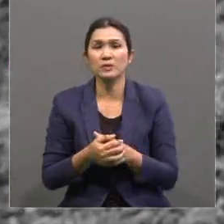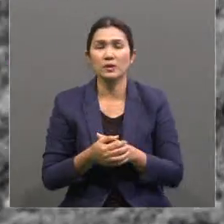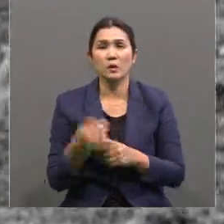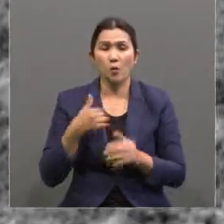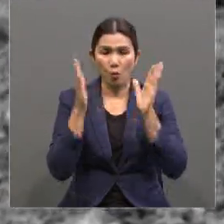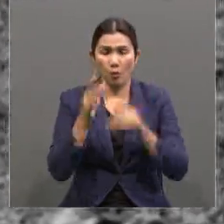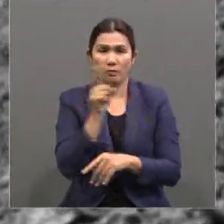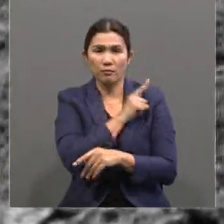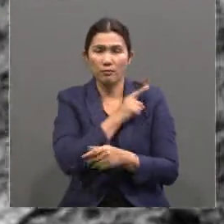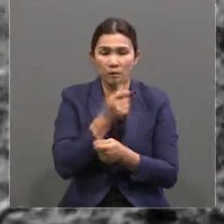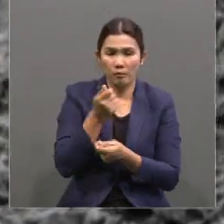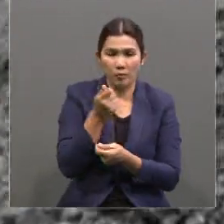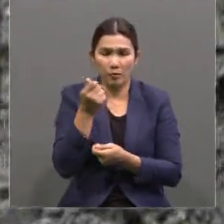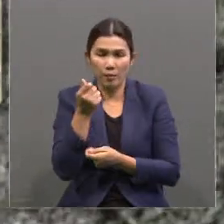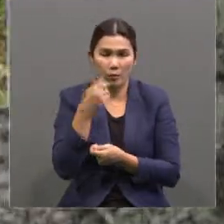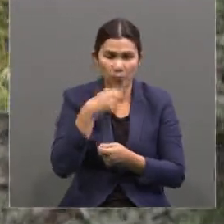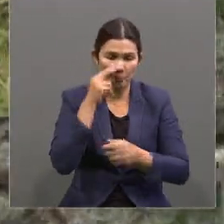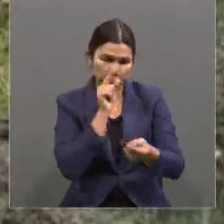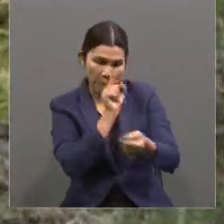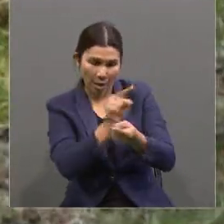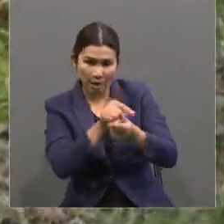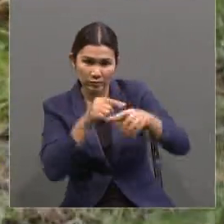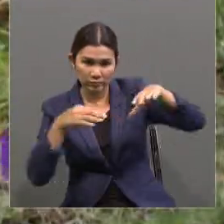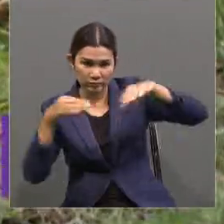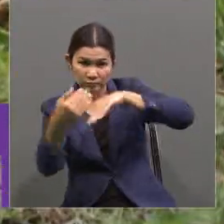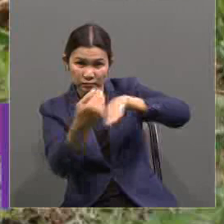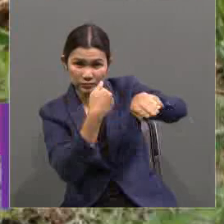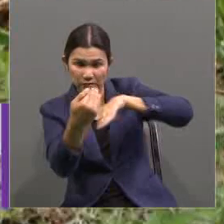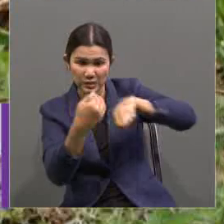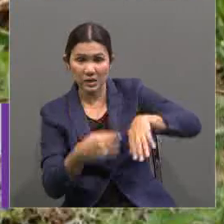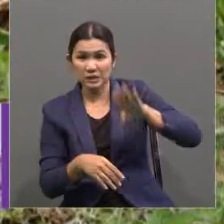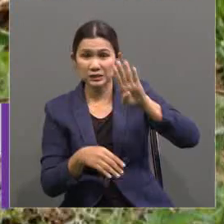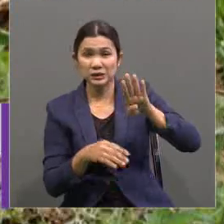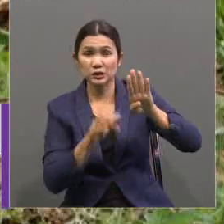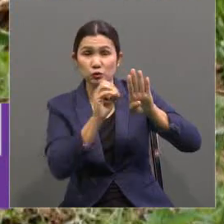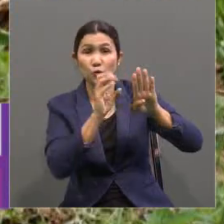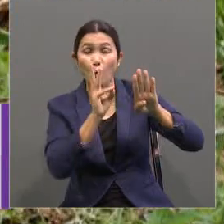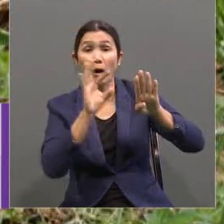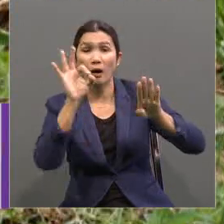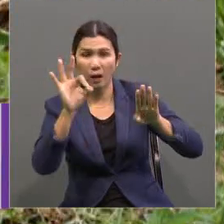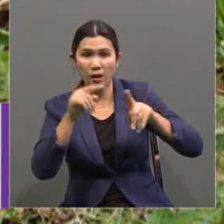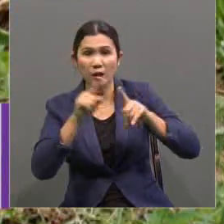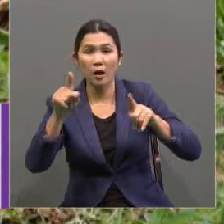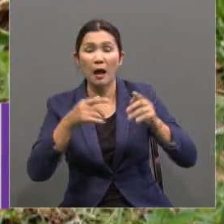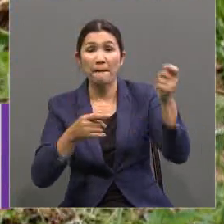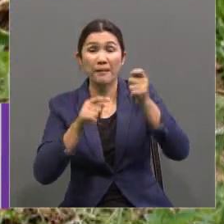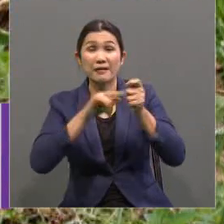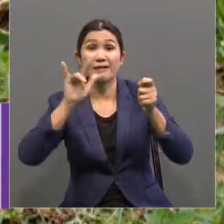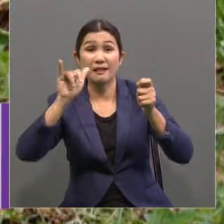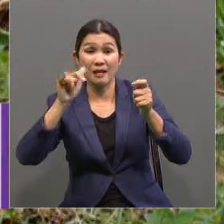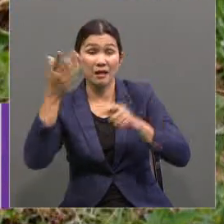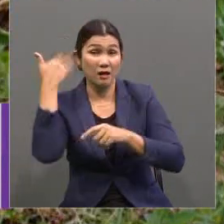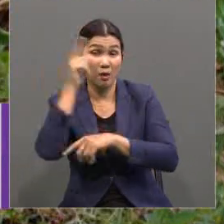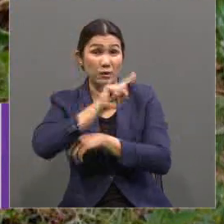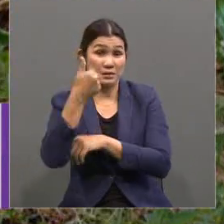พบหลุนขุดเจาะถนนนะครับที่บริเวณเส้นทางสาย 4069ตำบลยะหาอำเภอยะหาจังหวัดยะลาเมื่อวันที่